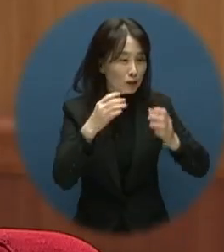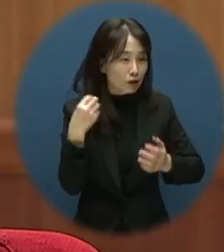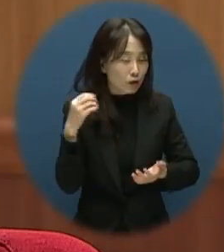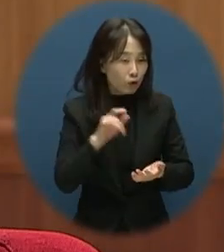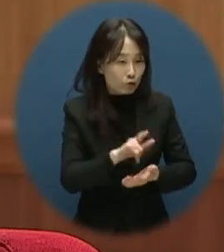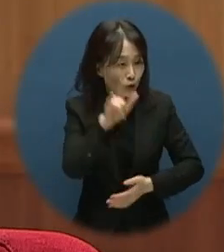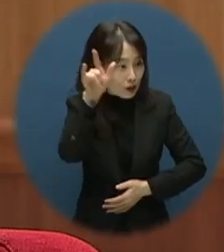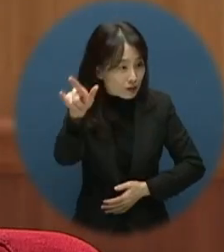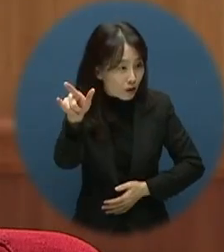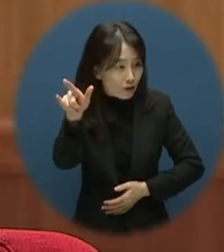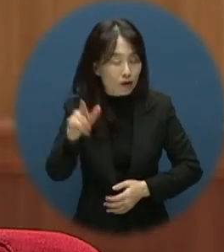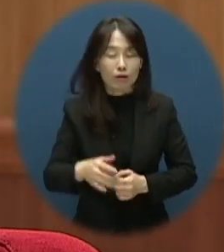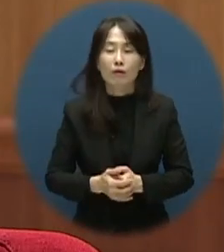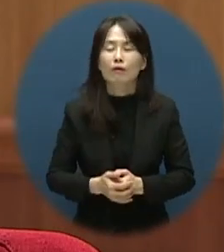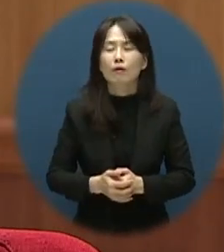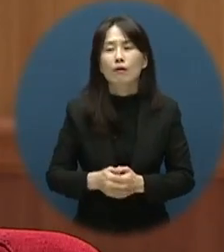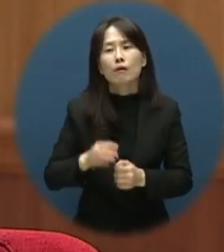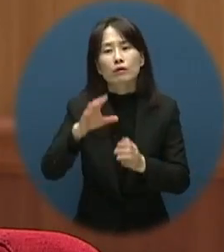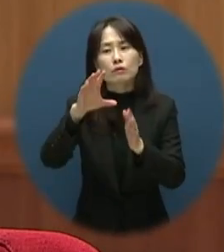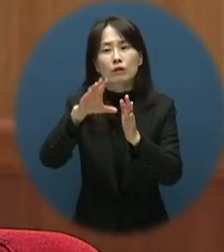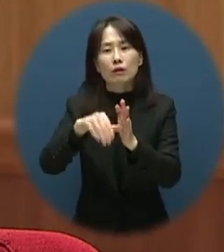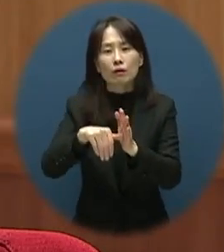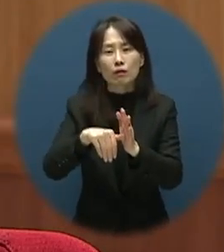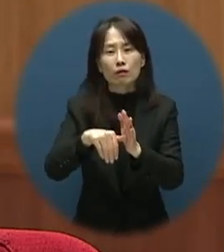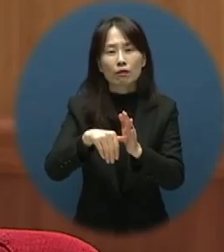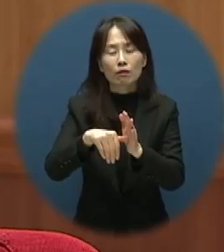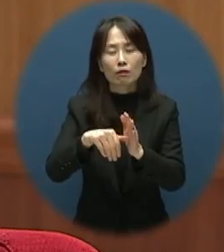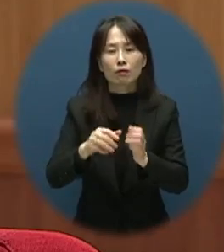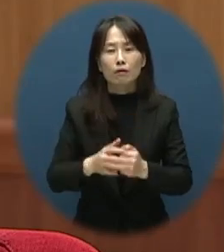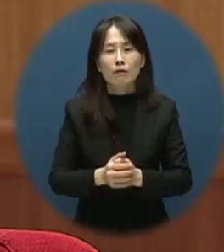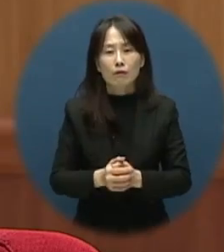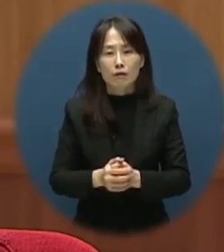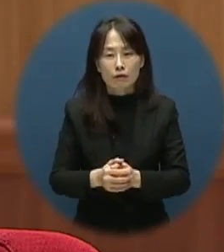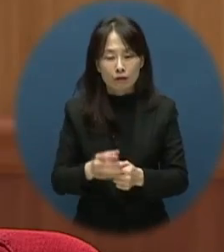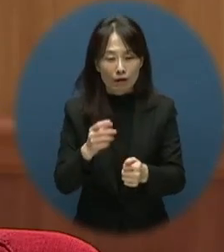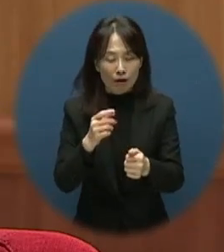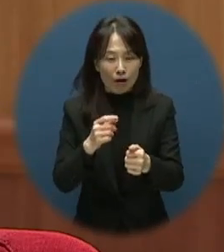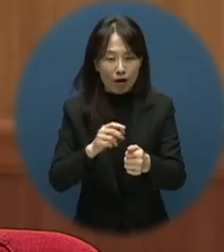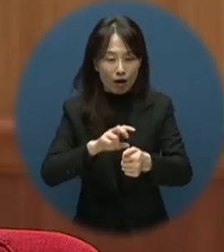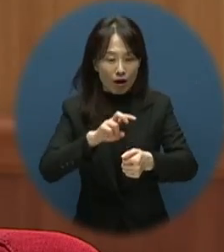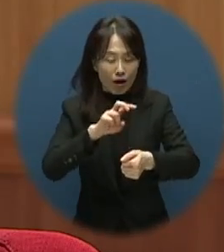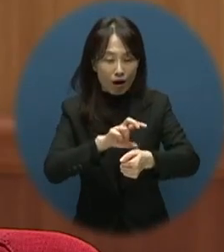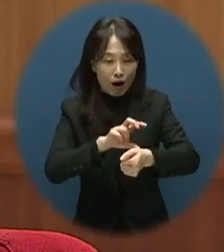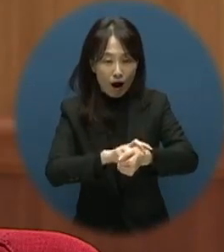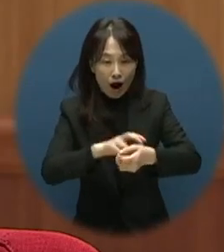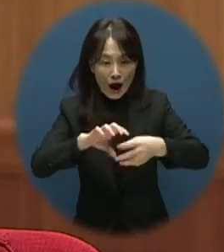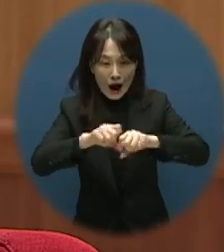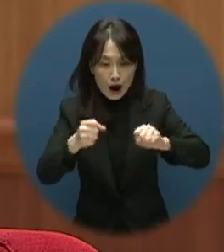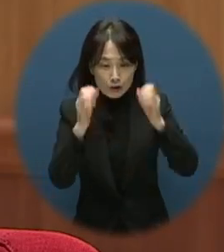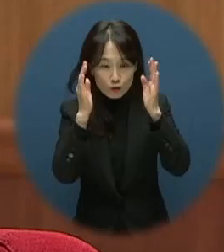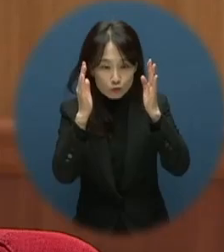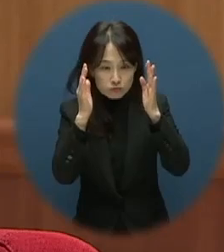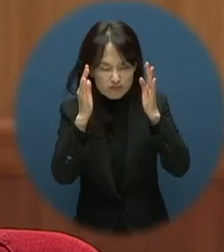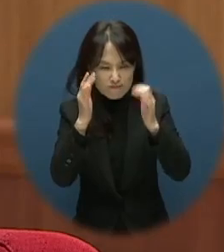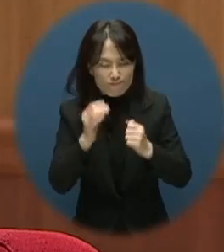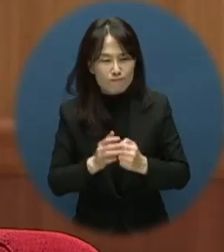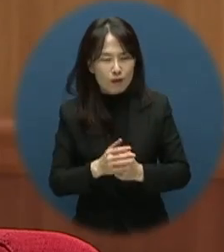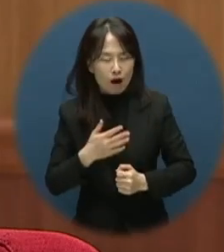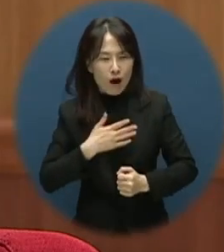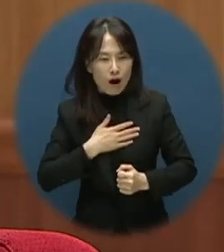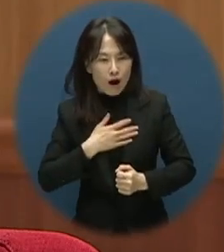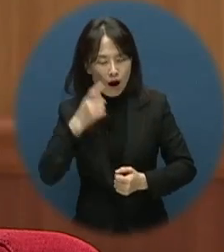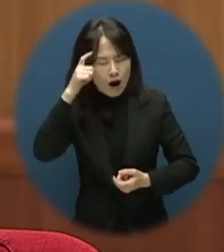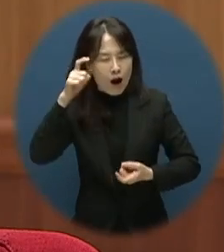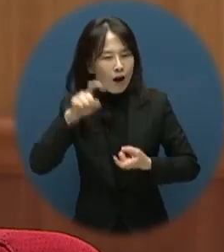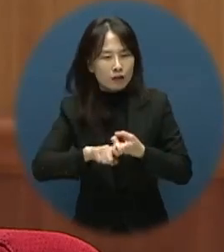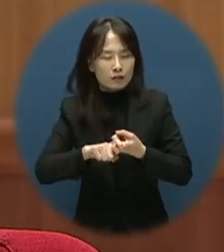그래서 그때는 그 한의학에서 화살 꽂혔지. 이거는 내가 관심 있다. 이거는